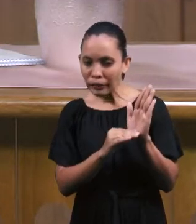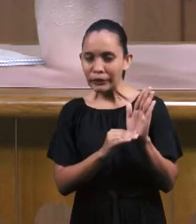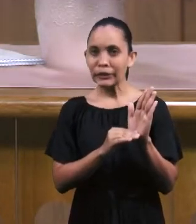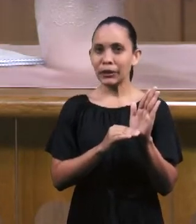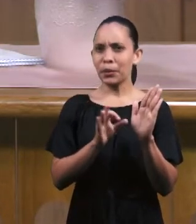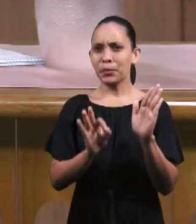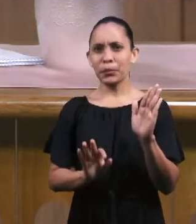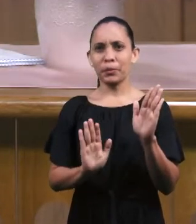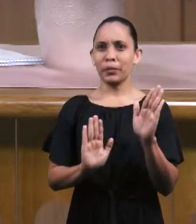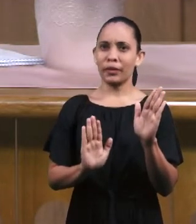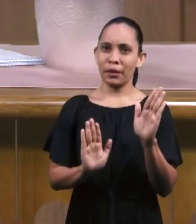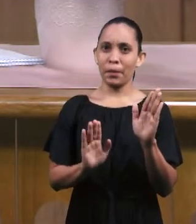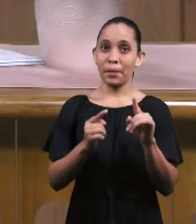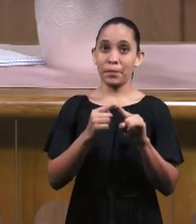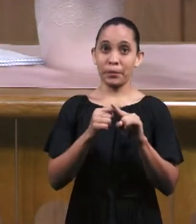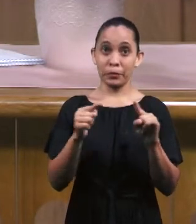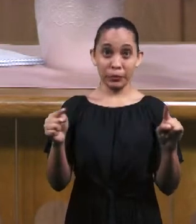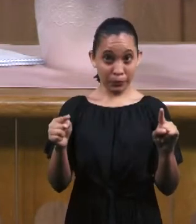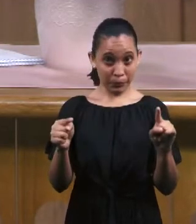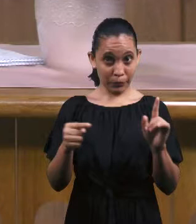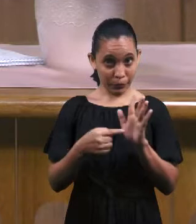réforme religieuse du XVIe siècle,